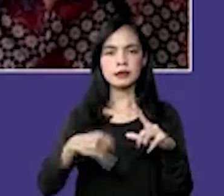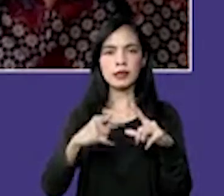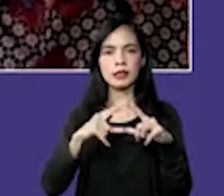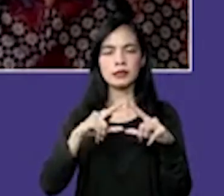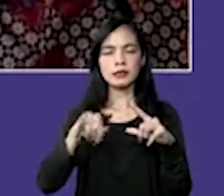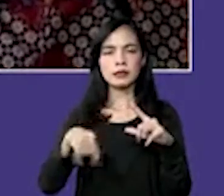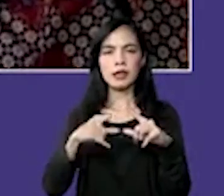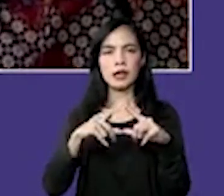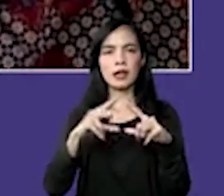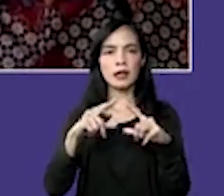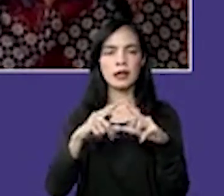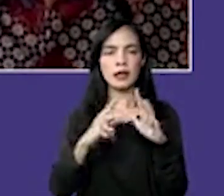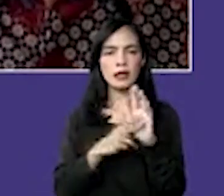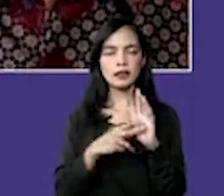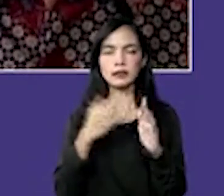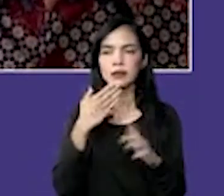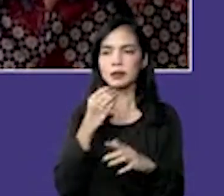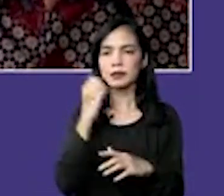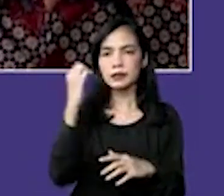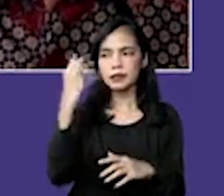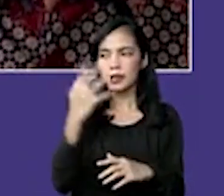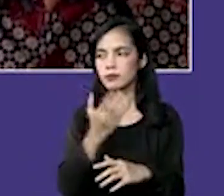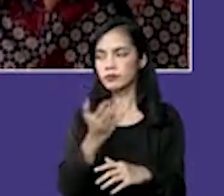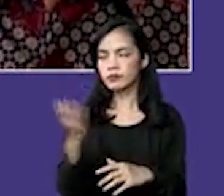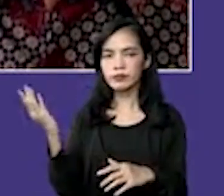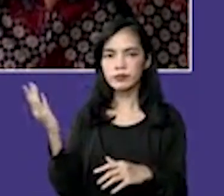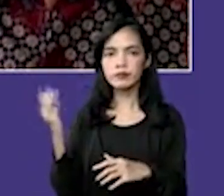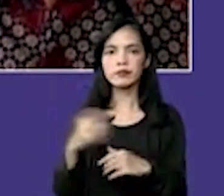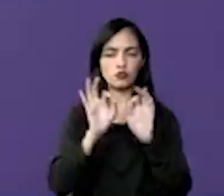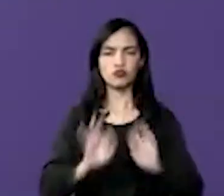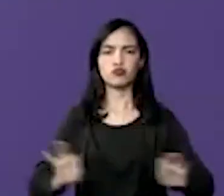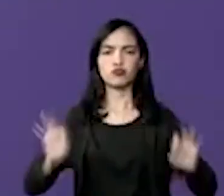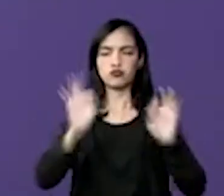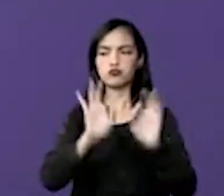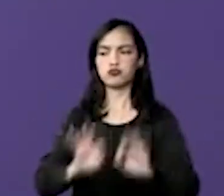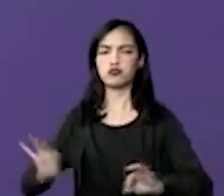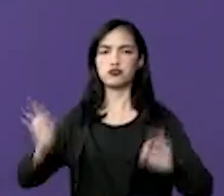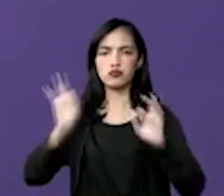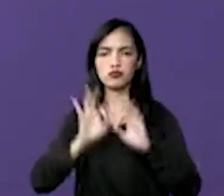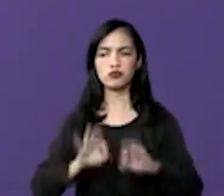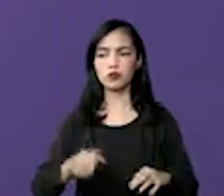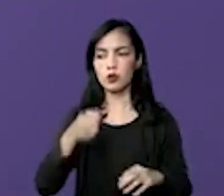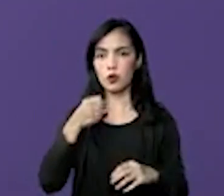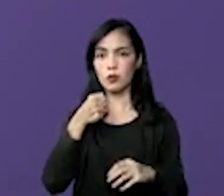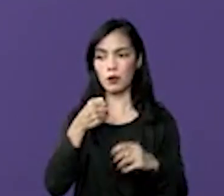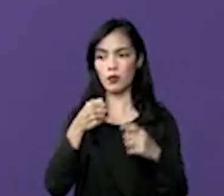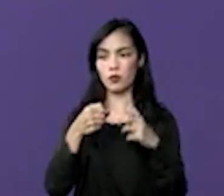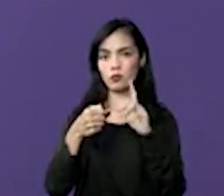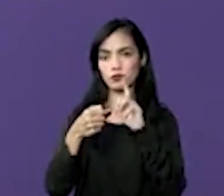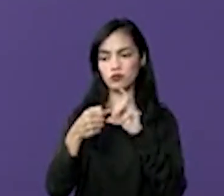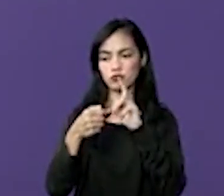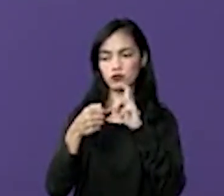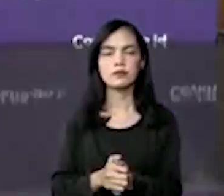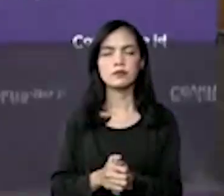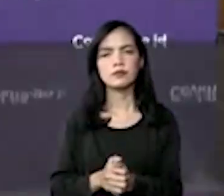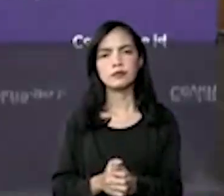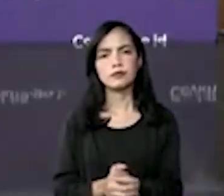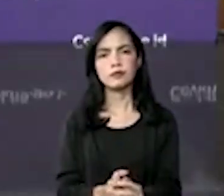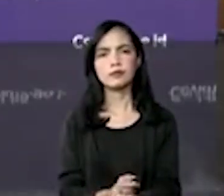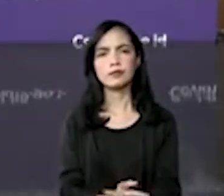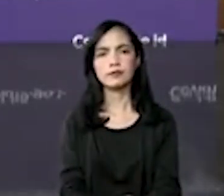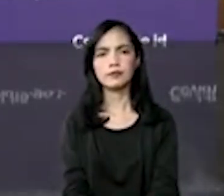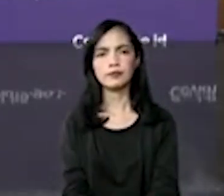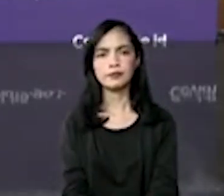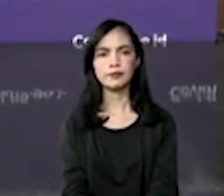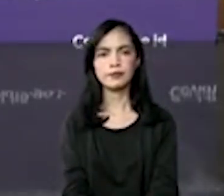Menurut penelitian dan riset secara global, dinyatakan orang dengan berat badan berlebih atau obesitas rentan terkena COVID-19. Ini disampaikan